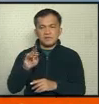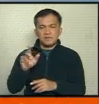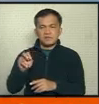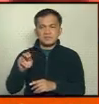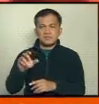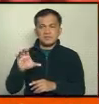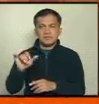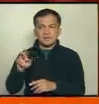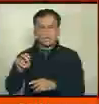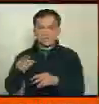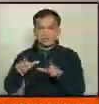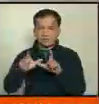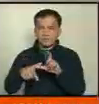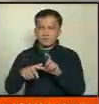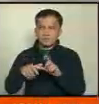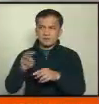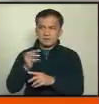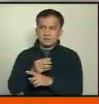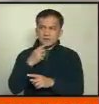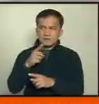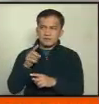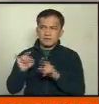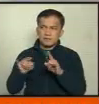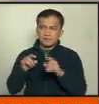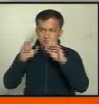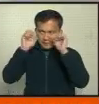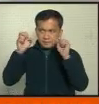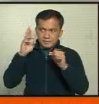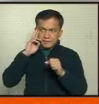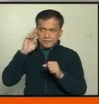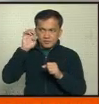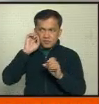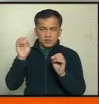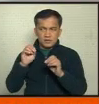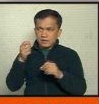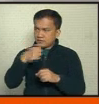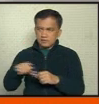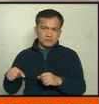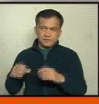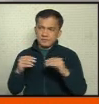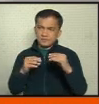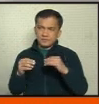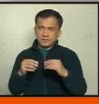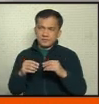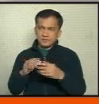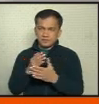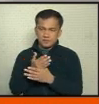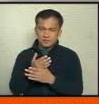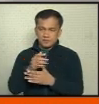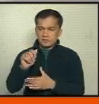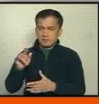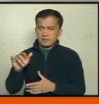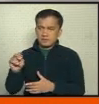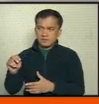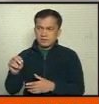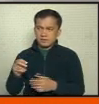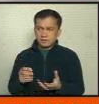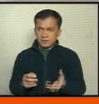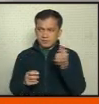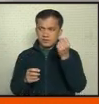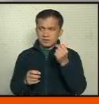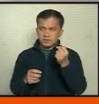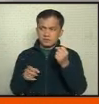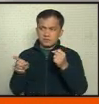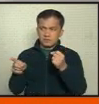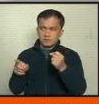Marso. Sabi ni Media Press Holdings President Ray Espinosa, walang kahit anong pag-uusap sa pagitan ng ABS-CBN o ng